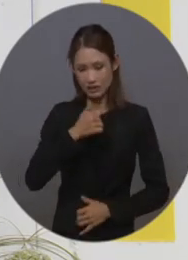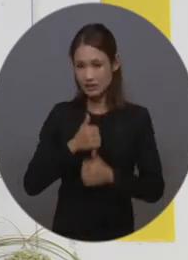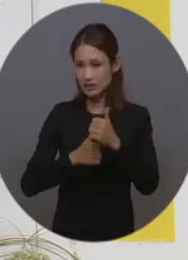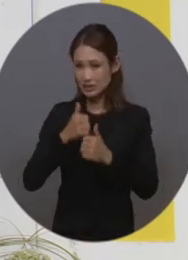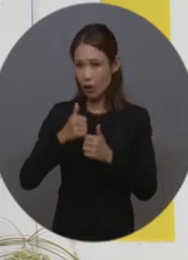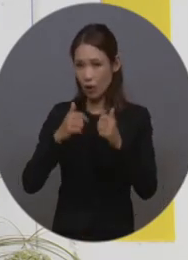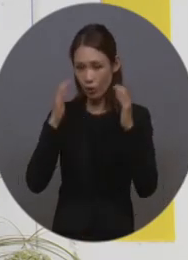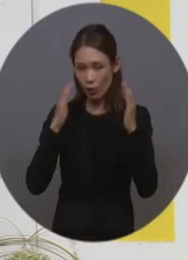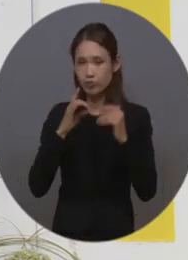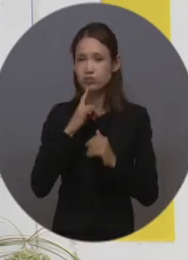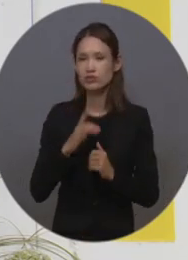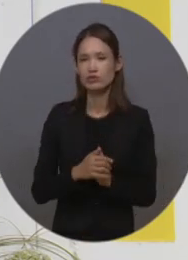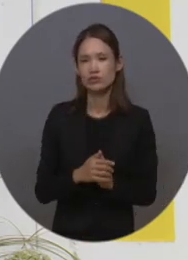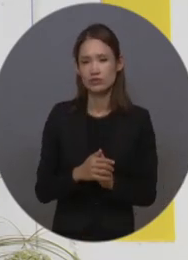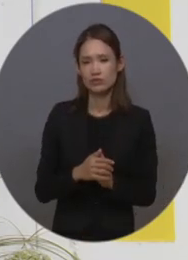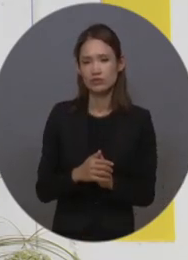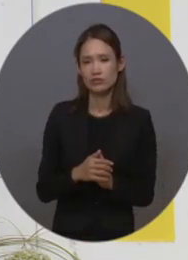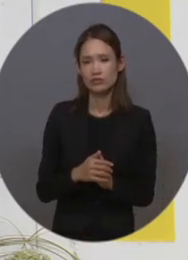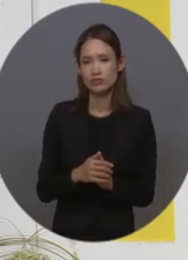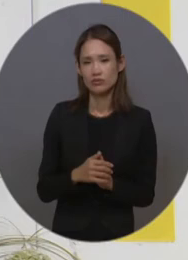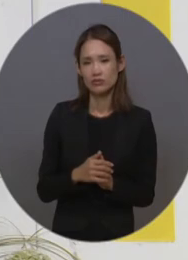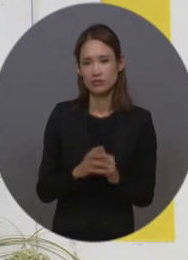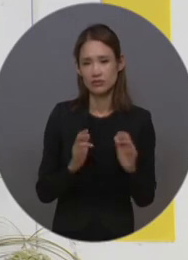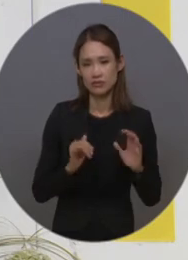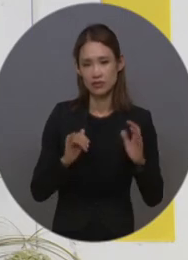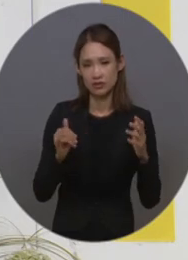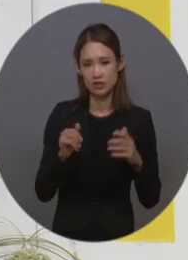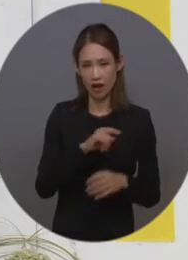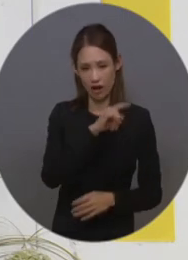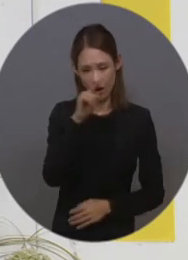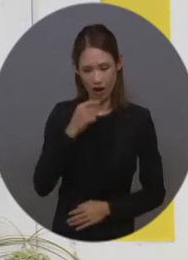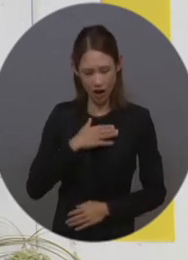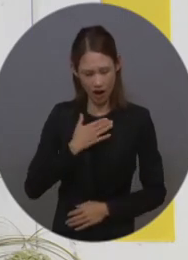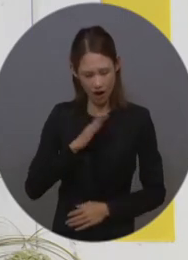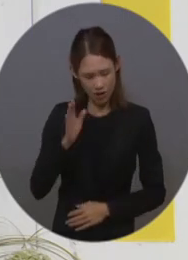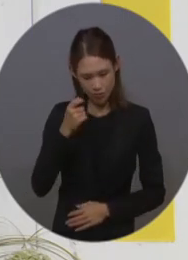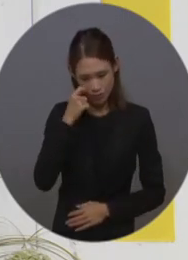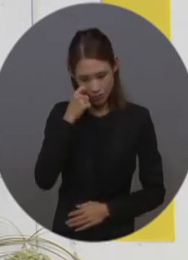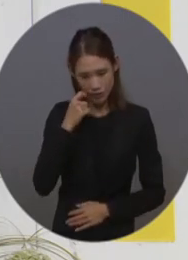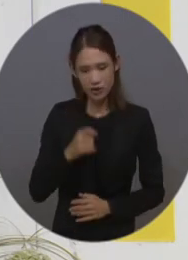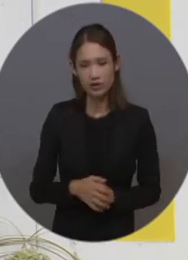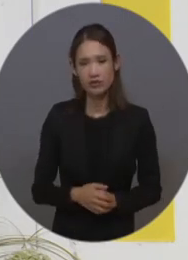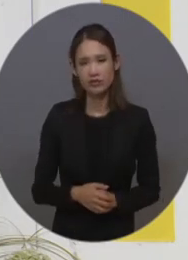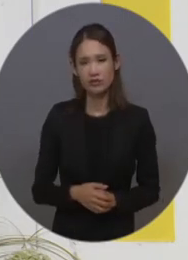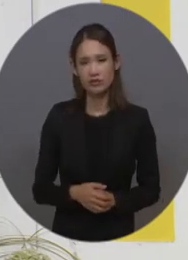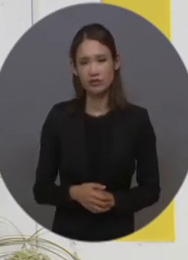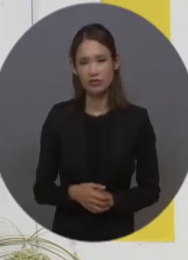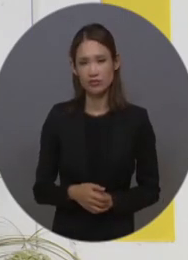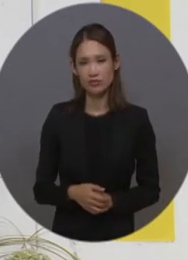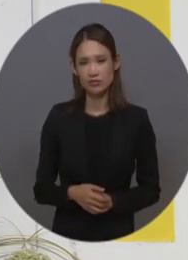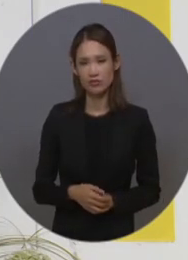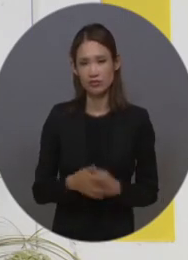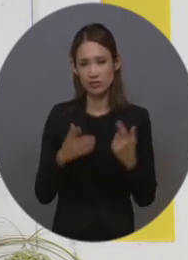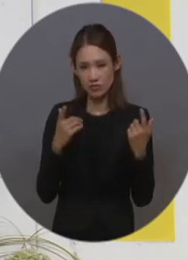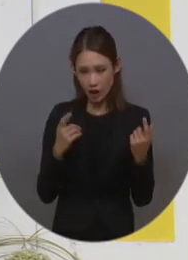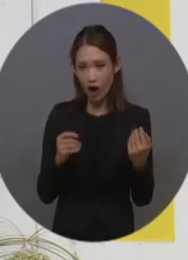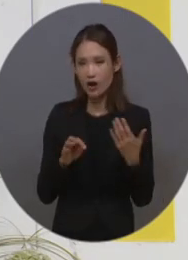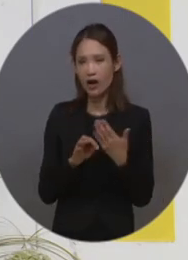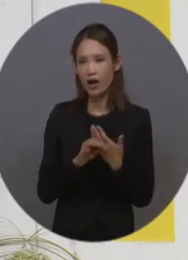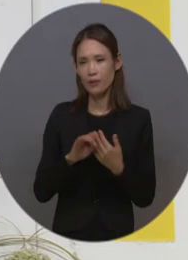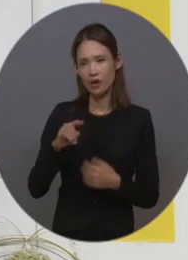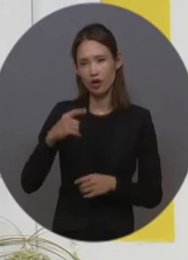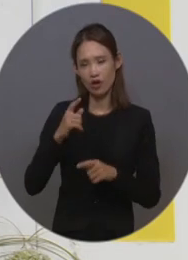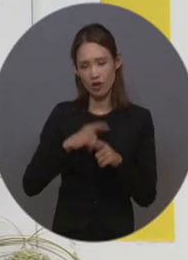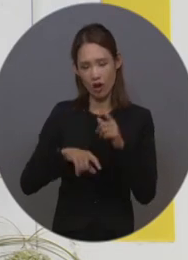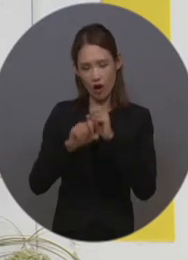붙은 것밖에 없고 제가 세상 물정을 안다고 얘기할 수가 없는 거예요. 그래서 이제 그러면 넓은